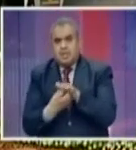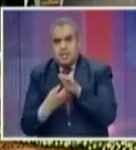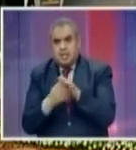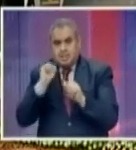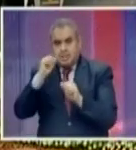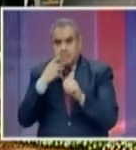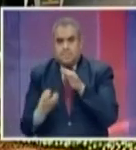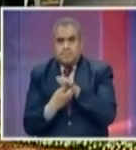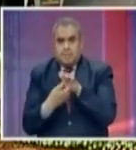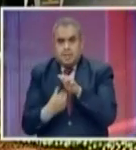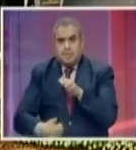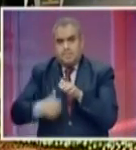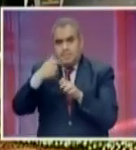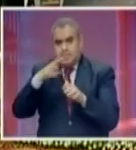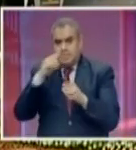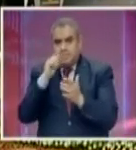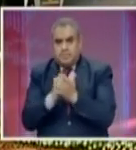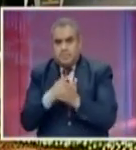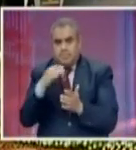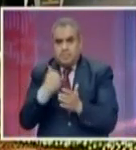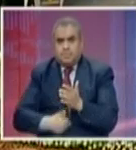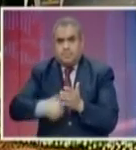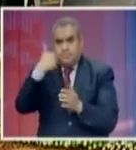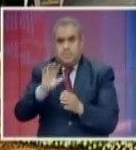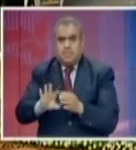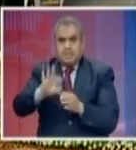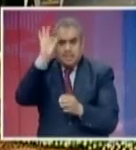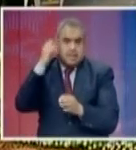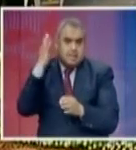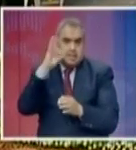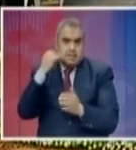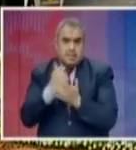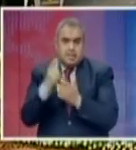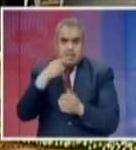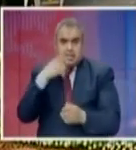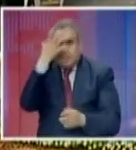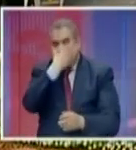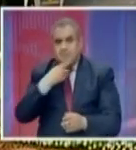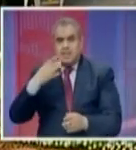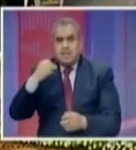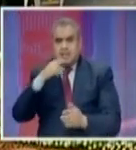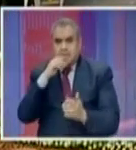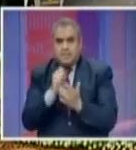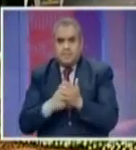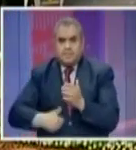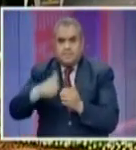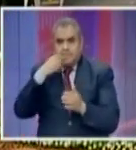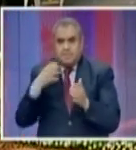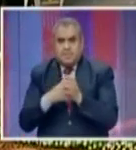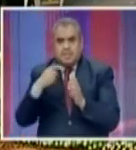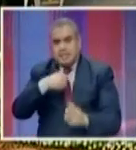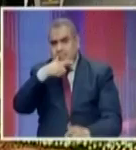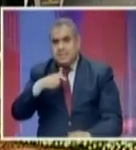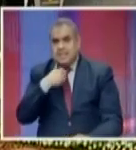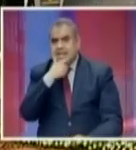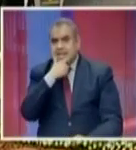إسلاسكا، وكان من التميز أنه هو تم اختياره ليكون أول داون سيندروم يلقي كلمة الخريجين باللغة